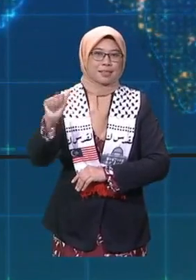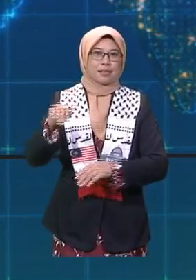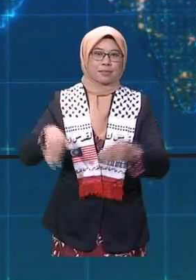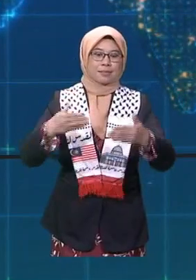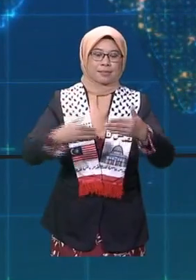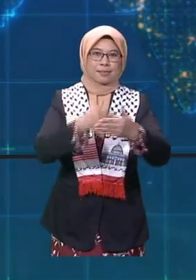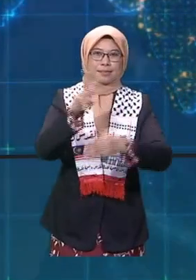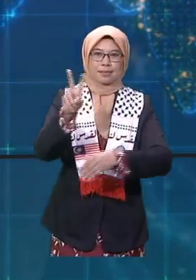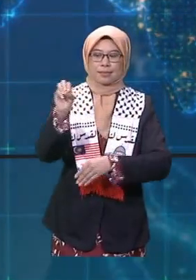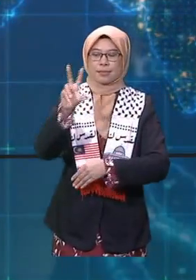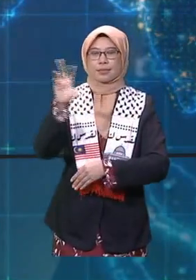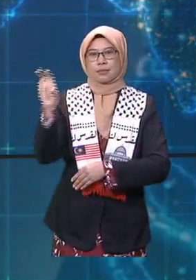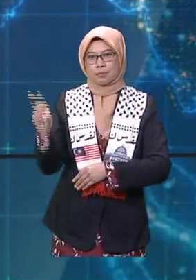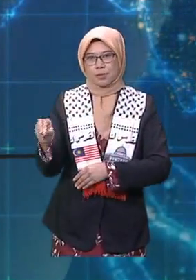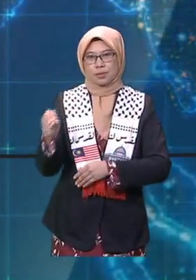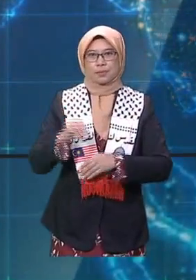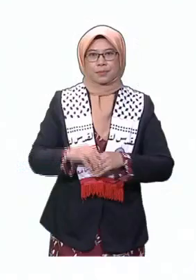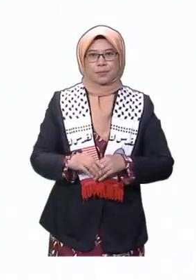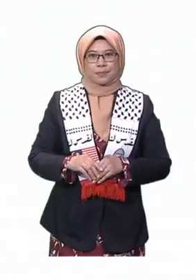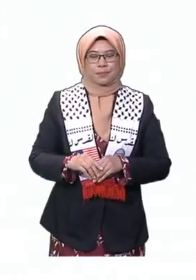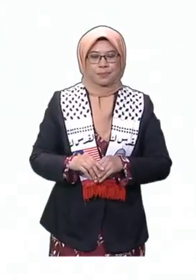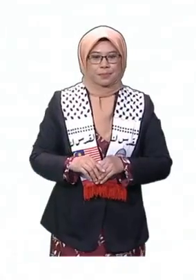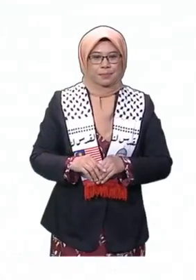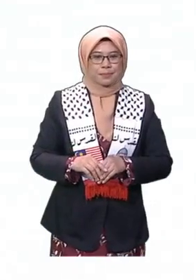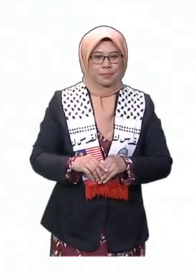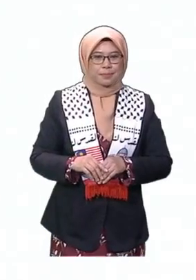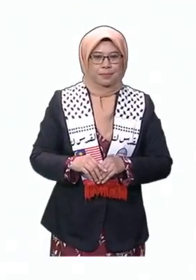Asia menjelang 2030.